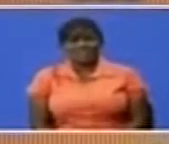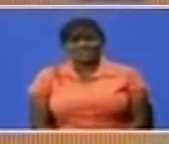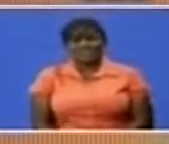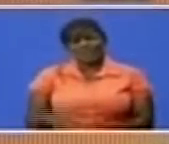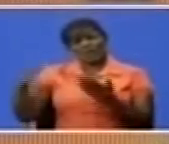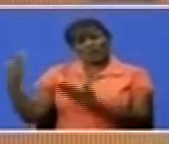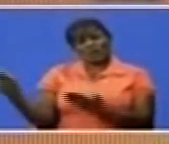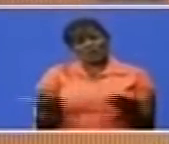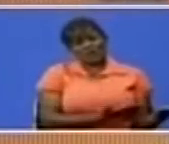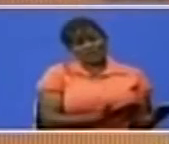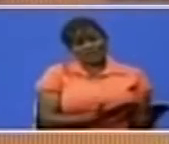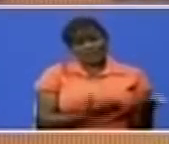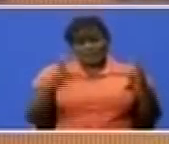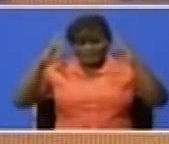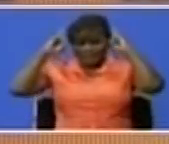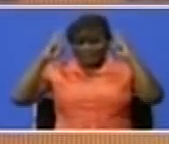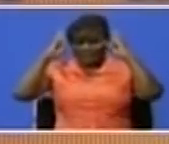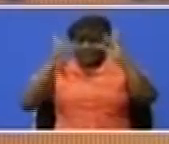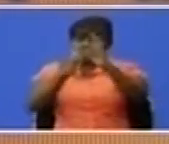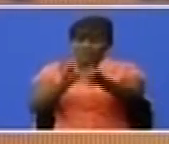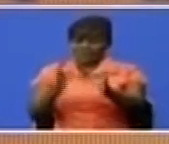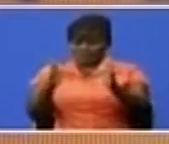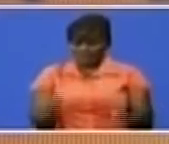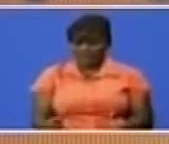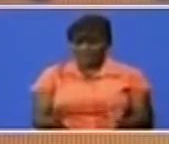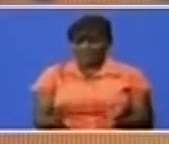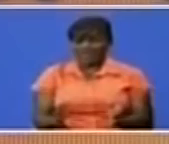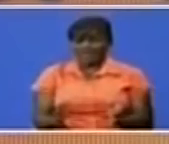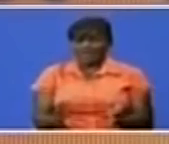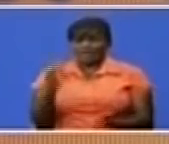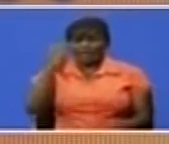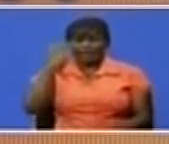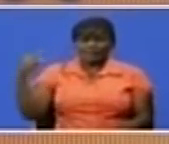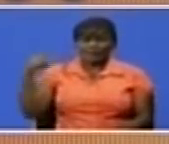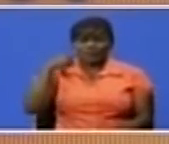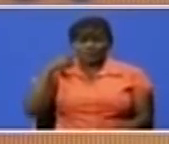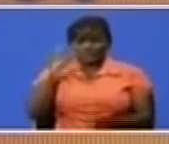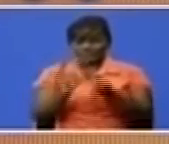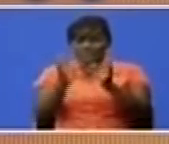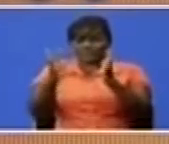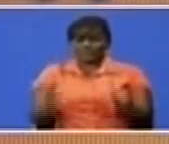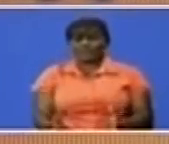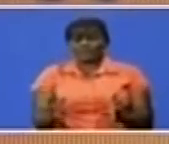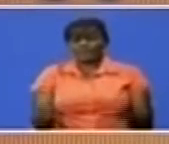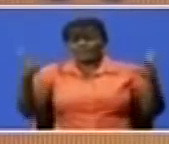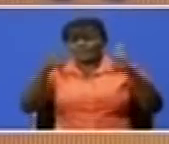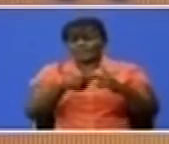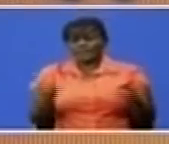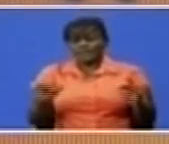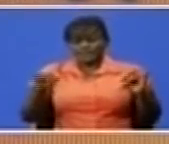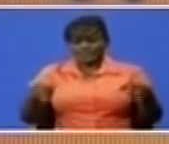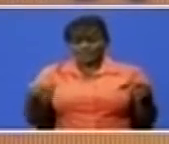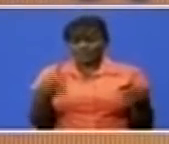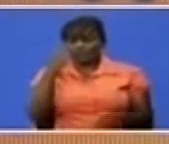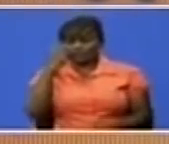Karibu kwa taarifa zetu. Mimi ni Mashirima Kapombe na mtangazaji wetu wa ishara ni Meresha Owiti. Tunaanza taarifa zetu na taarifa